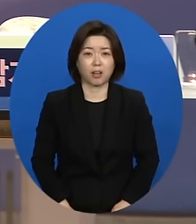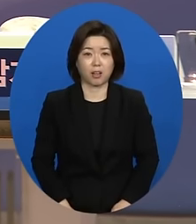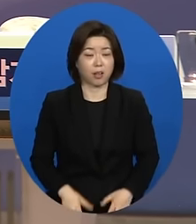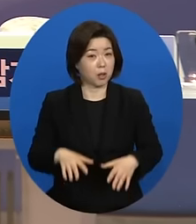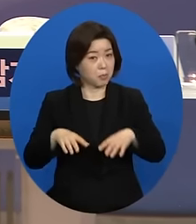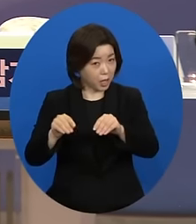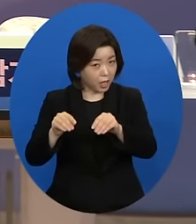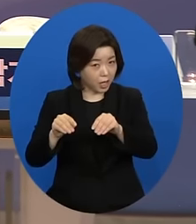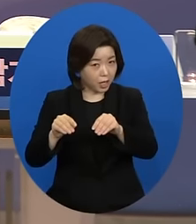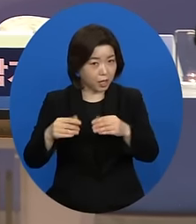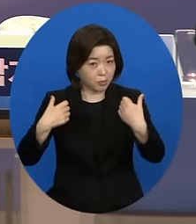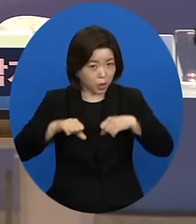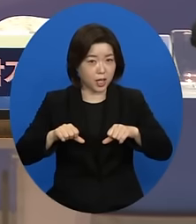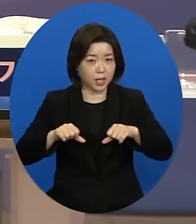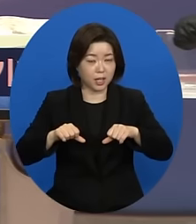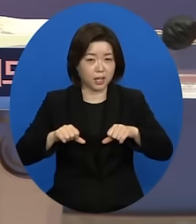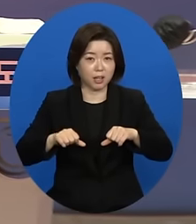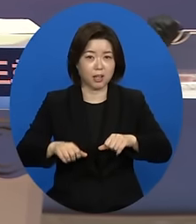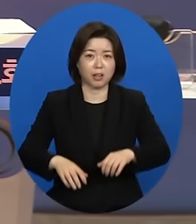그만둘까요?